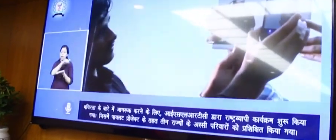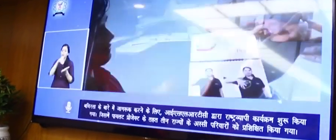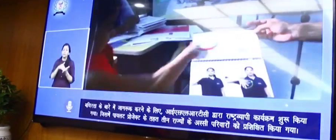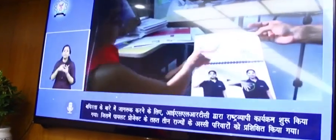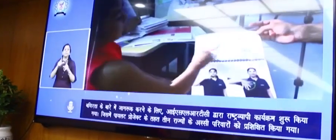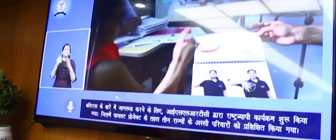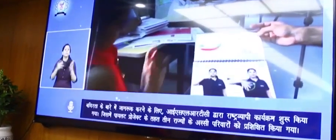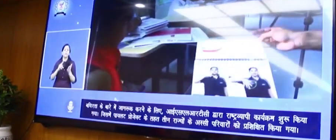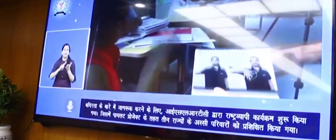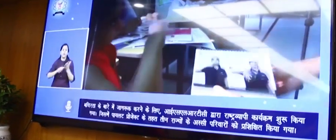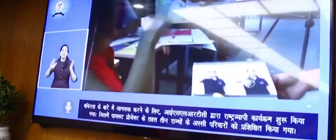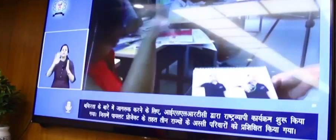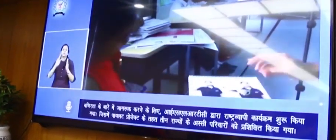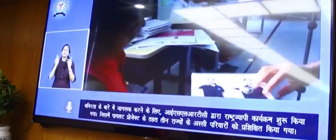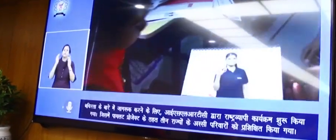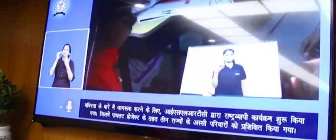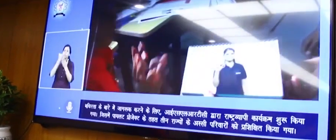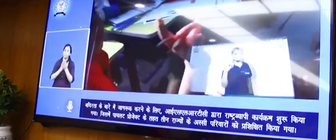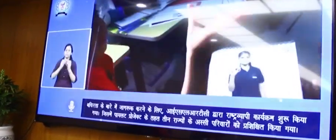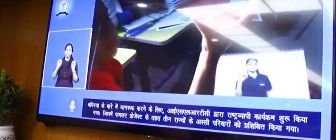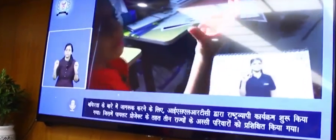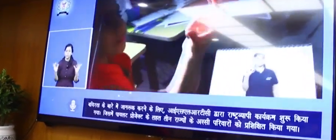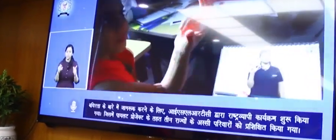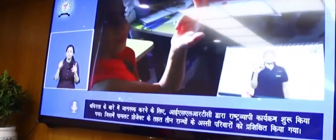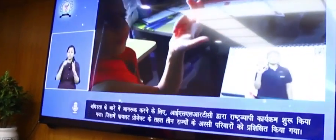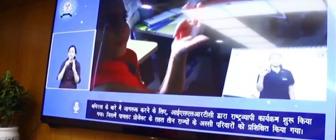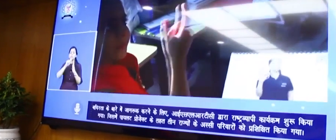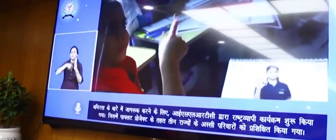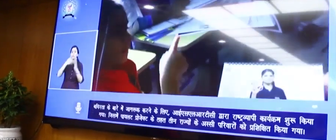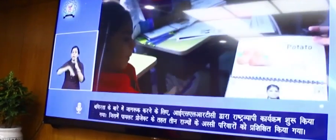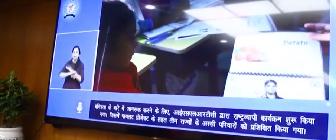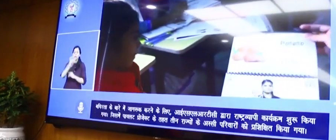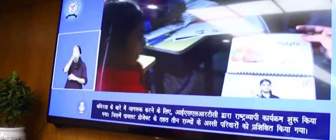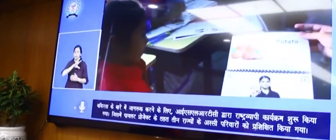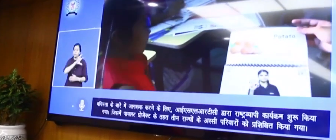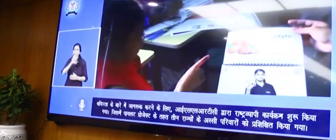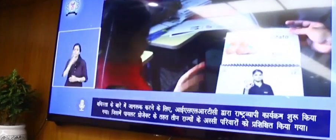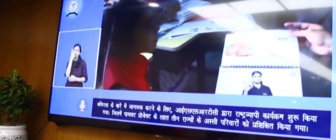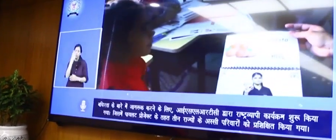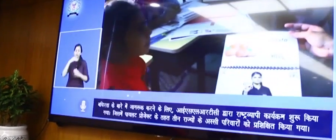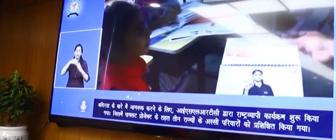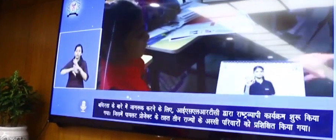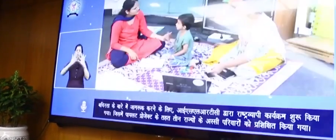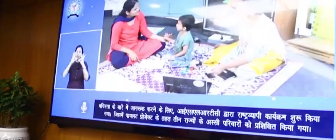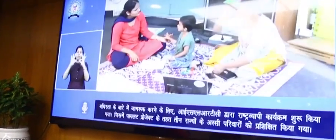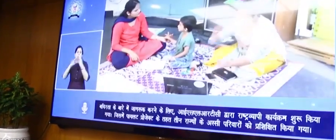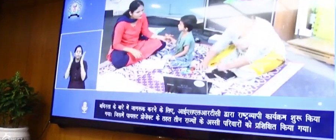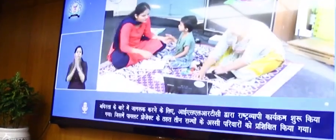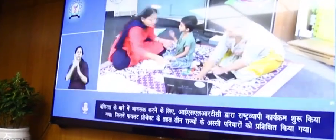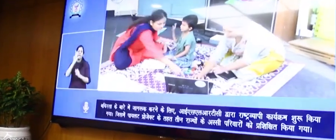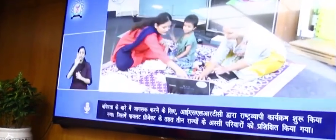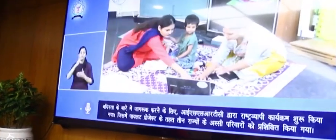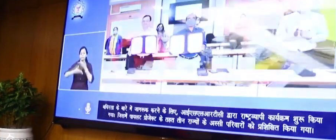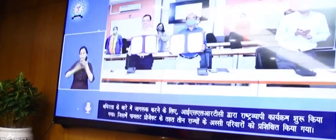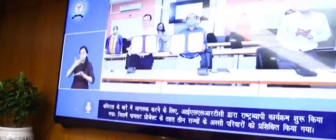लिए ISL-RTC द्वारा राष्ट्रव्यापी कार्यक्रम शुरू किया गया, जिसमें पायलट प्रोजेक्ट के तहत 3 राज्यों के